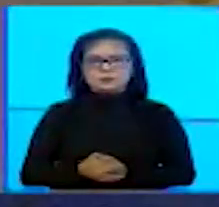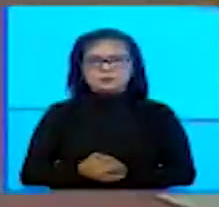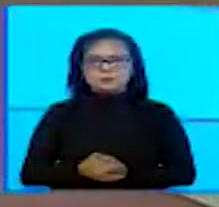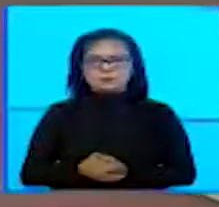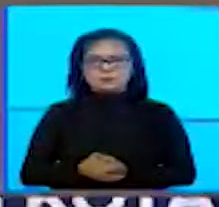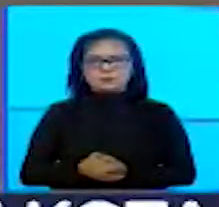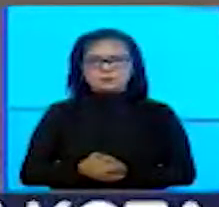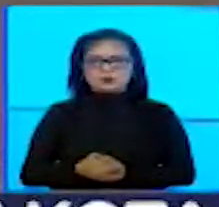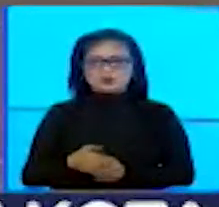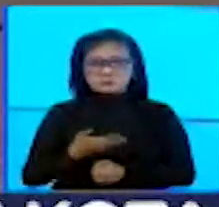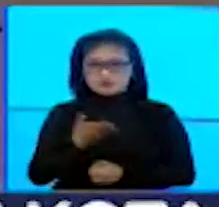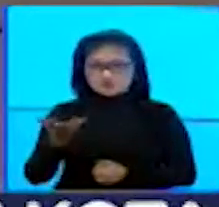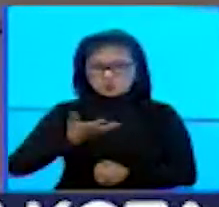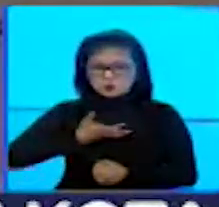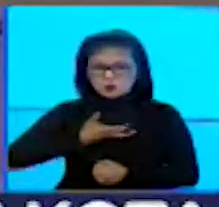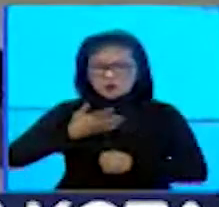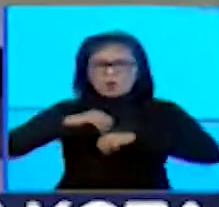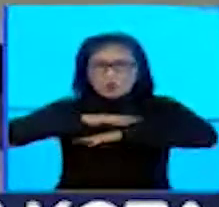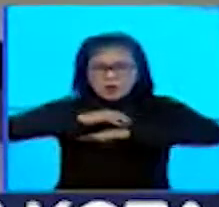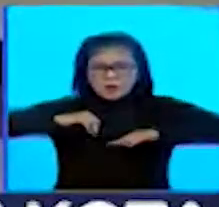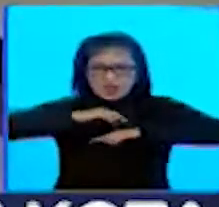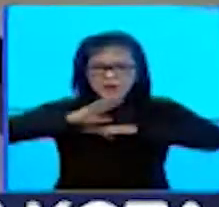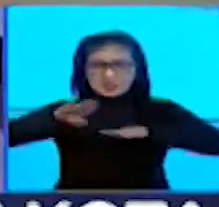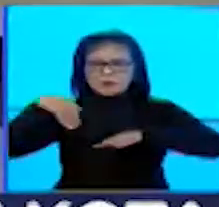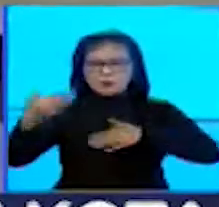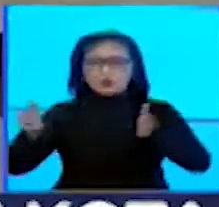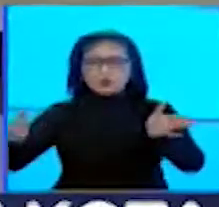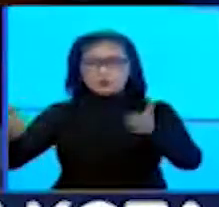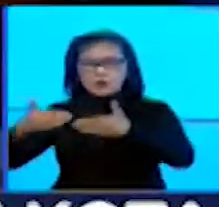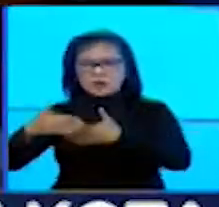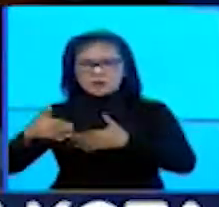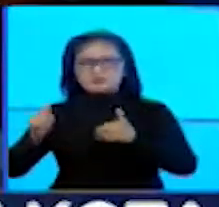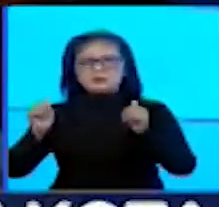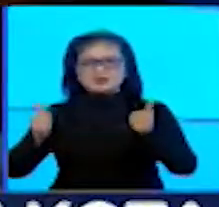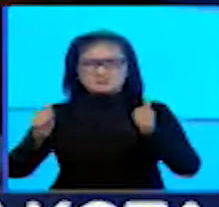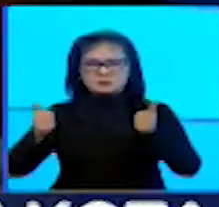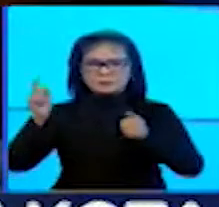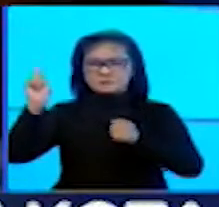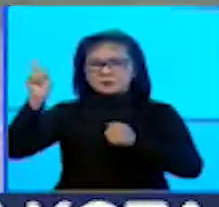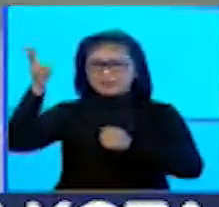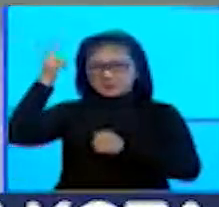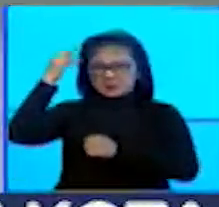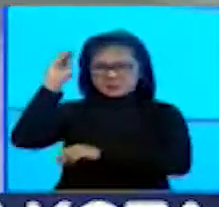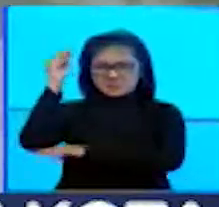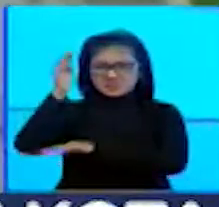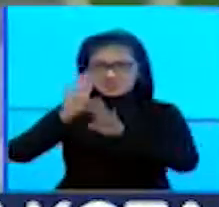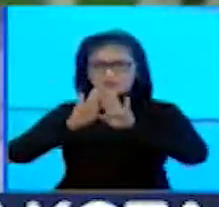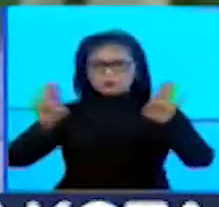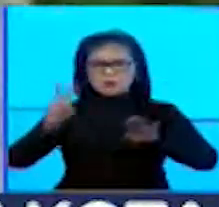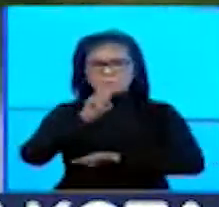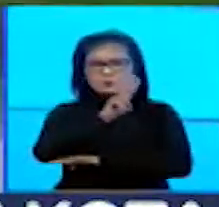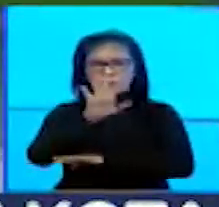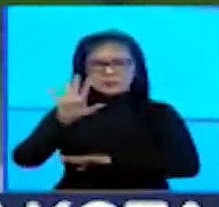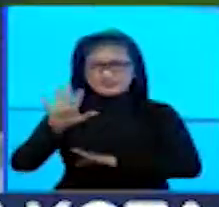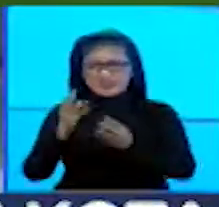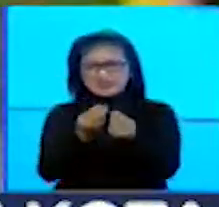Anda penggemar olahraga outdoor, bersiaplah. Pemerintah Provinsi DKI Jakarta membuka kembali 25 taman kota yang tersebar di seluruh